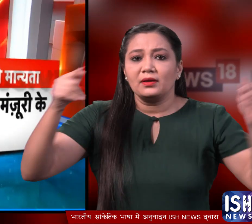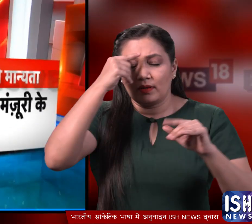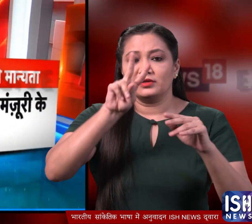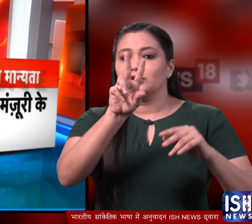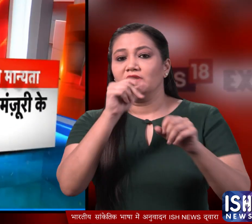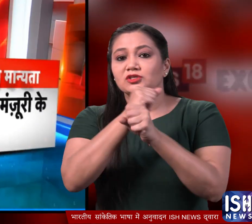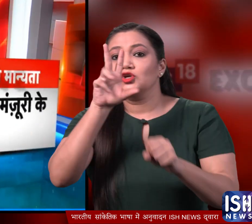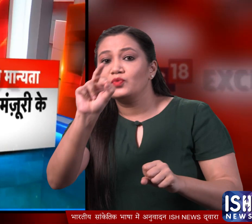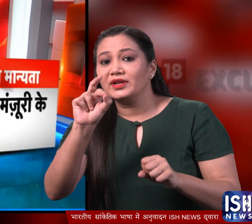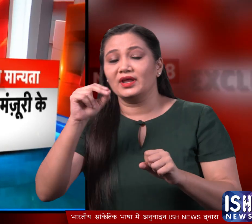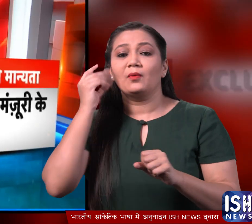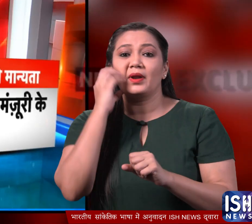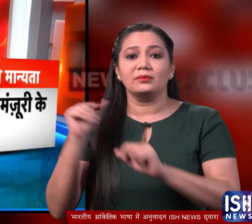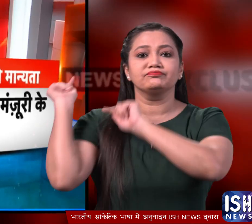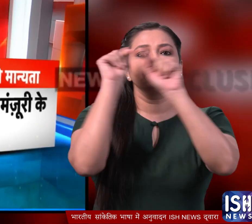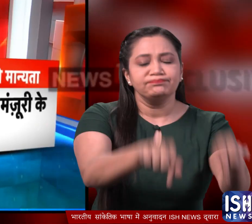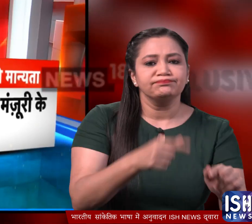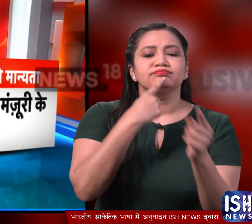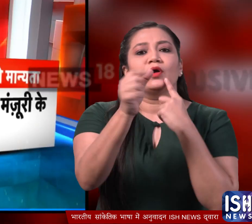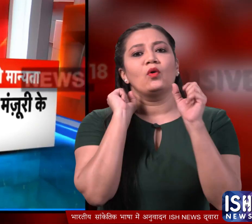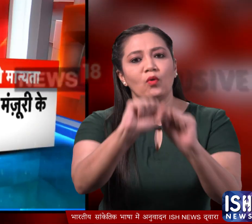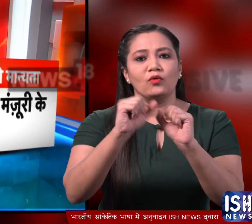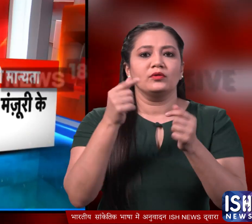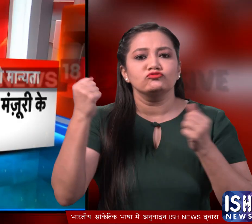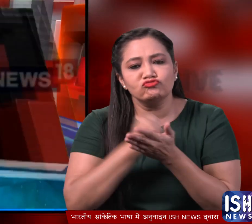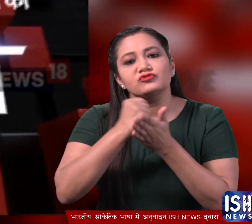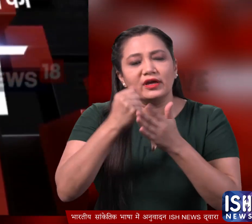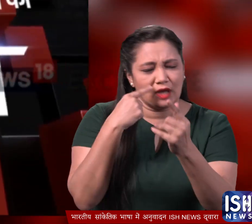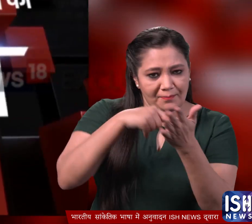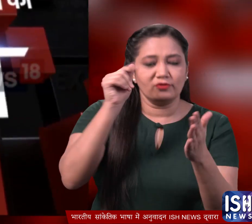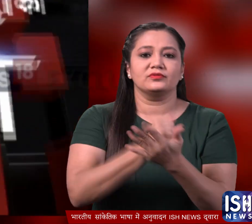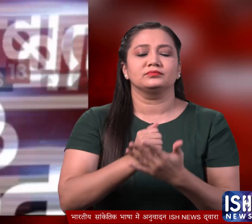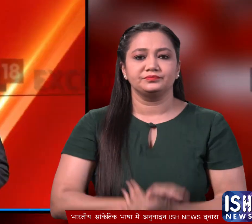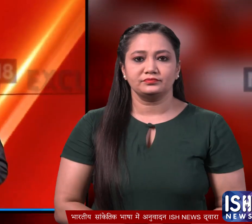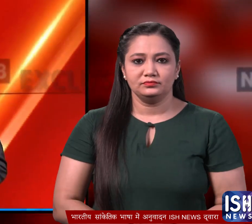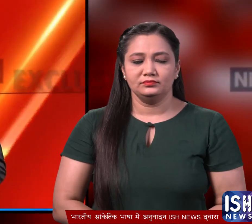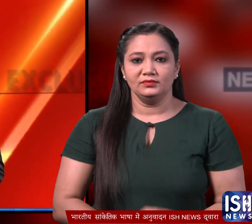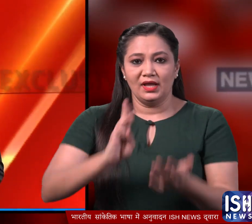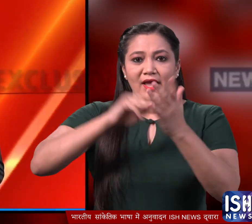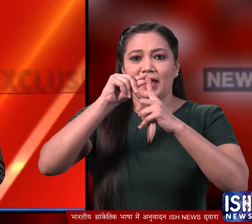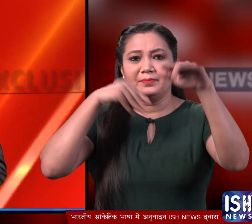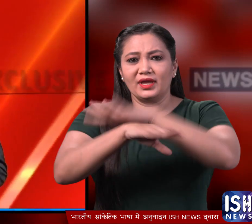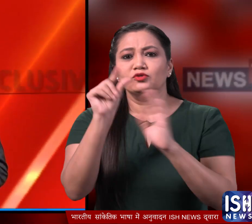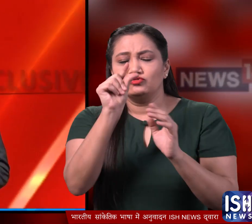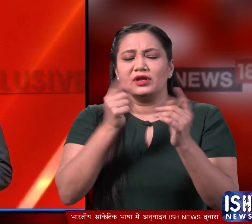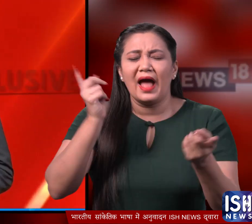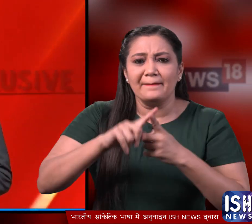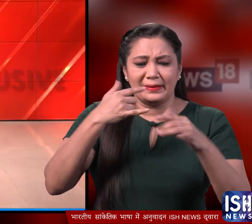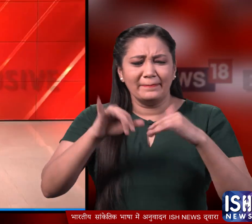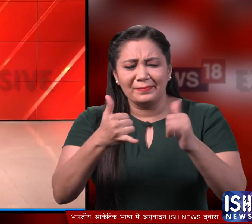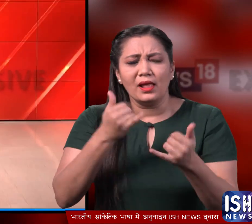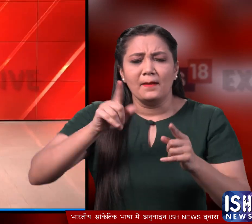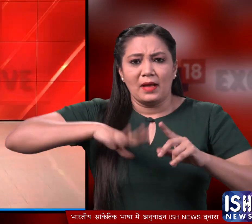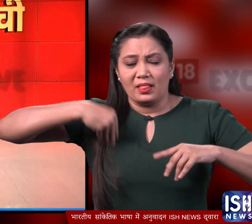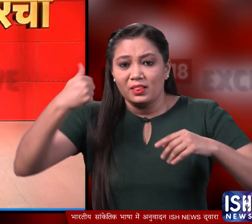بڑی وجہ جی ٹوینٹی سمٹ میں حصہ لینے گئے پردھان منتری نریندر موڈی کے پریاز بنے مدر پردیش کے اجین میں گیم کی لط میں